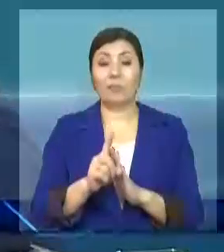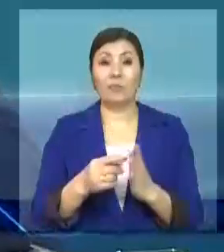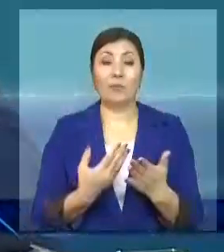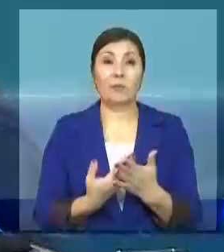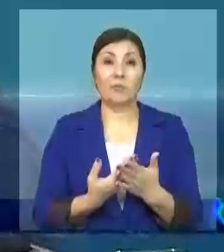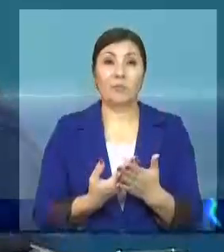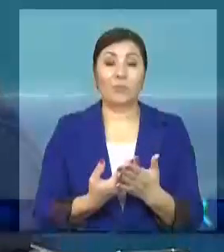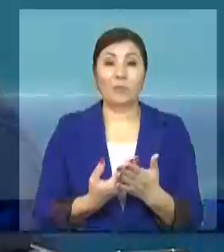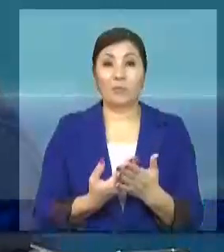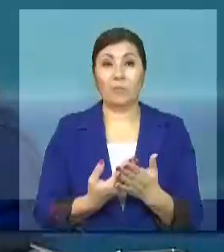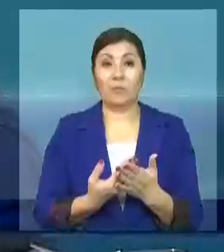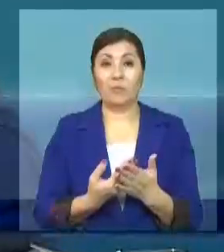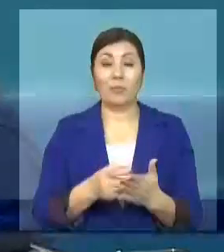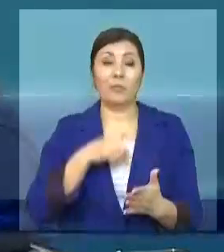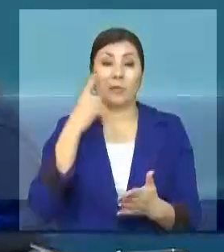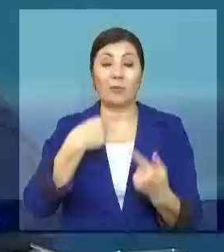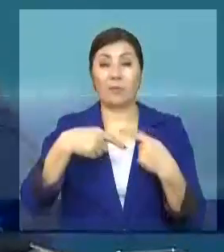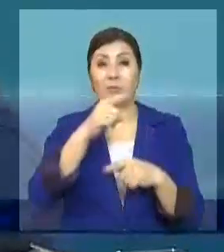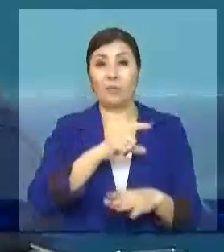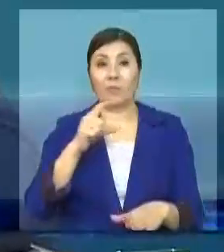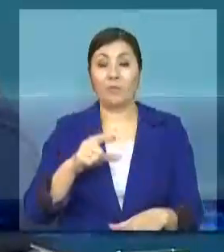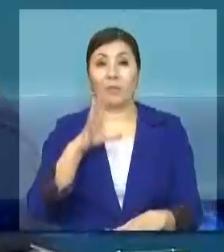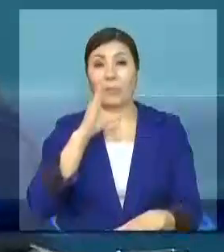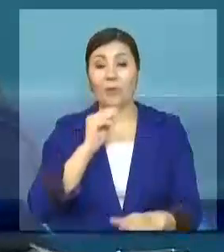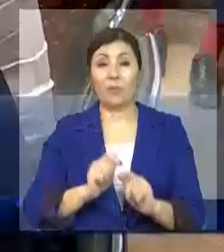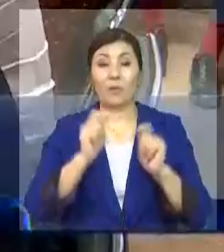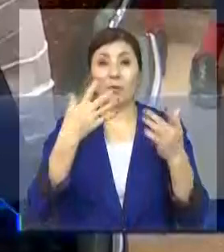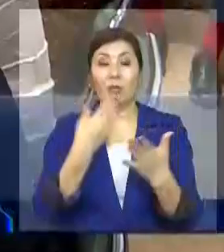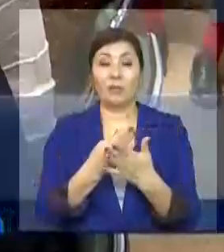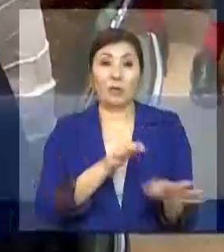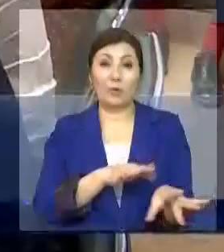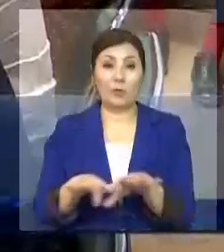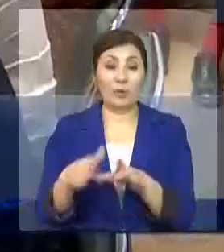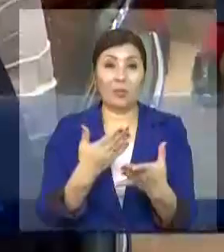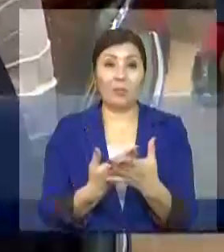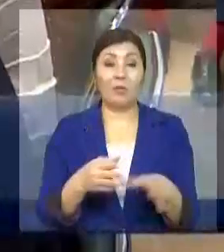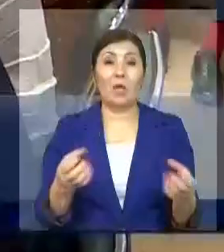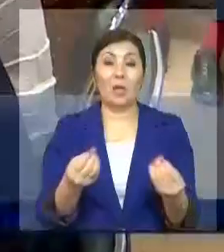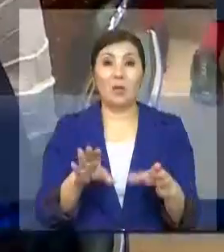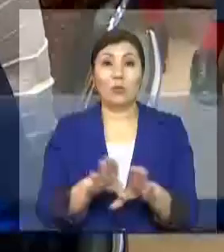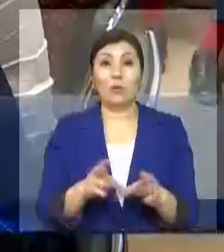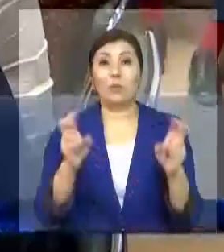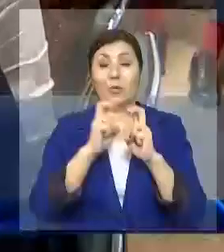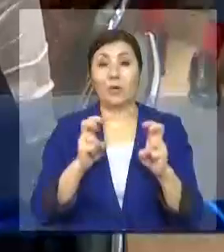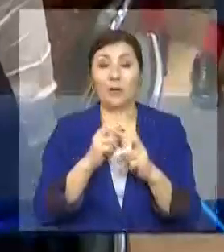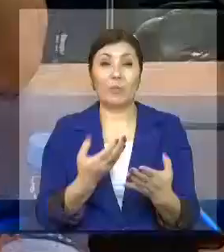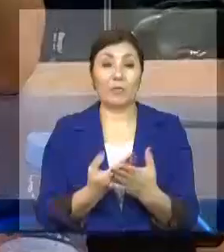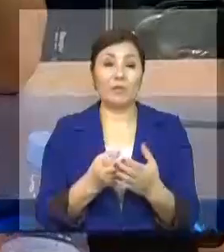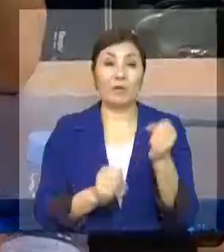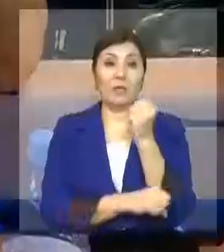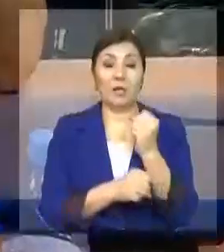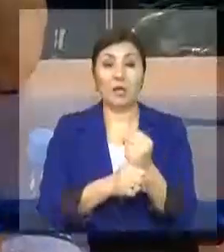предпринимателям успешно либо эффективно открыть свой бизнес. Кроме того, палатой проводится анализ потребностей в кадрах через